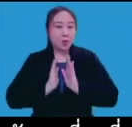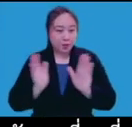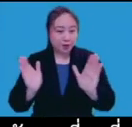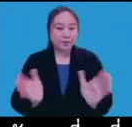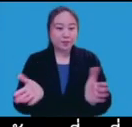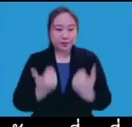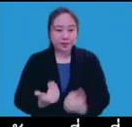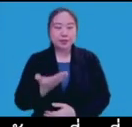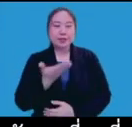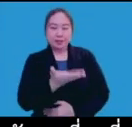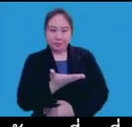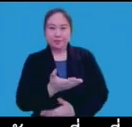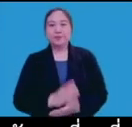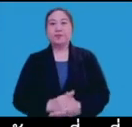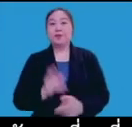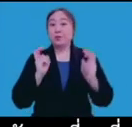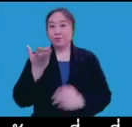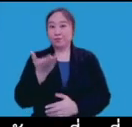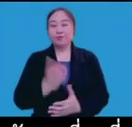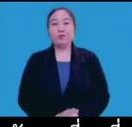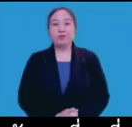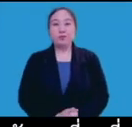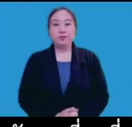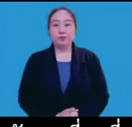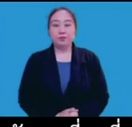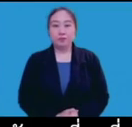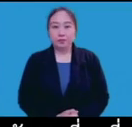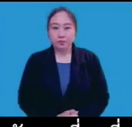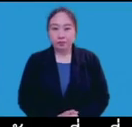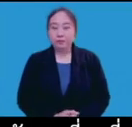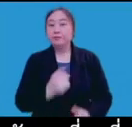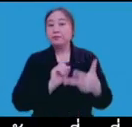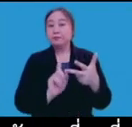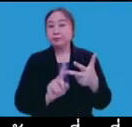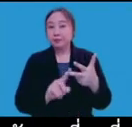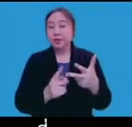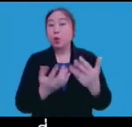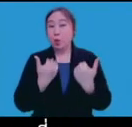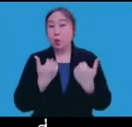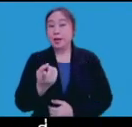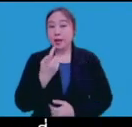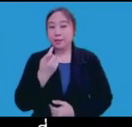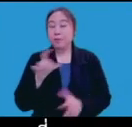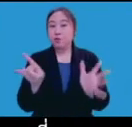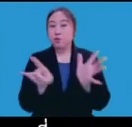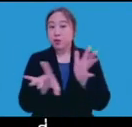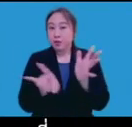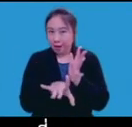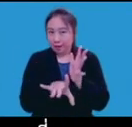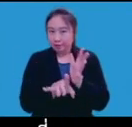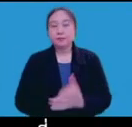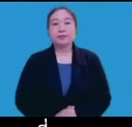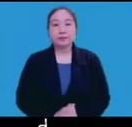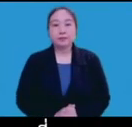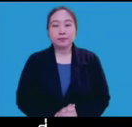ขอเชิญคุณสุทธิชัยต่อเลยครับ มีครับเป็นคำถามสุดท้ายสำหรับวันนี้แล้วนะครับมีประเด็นอย่